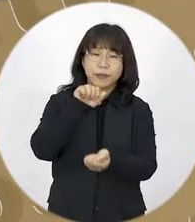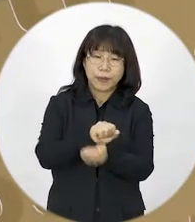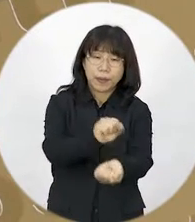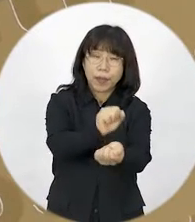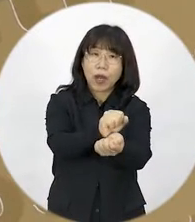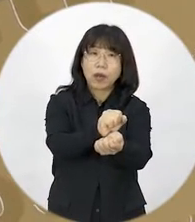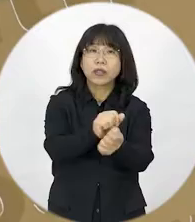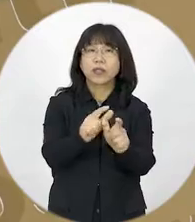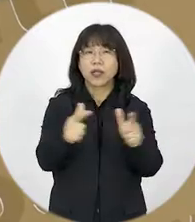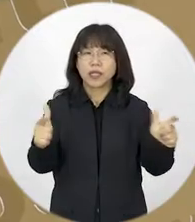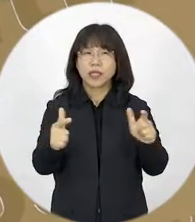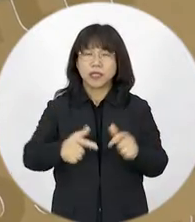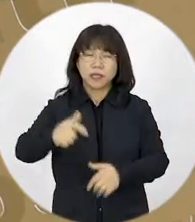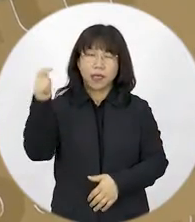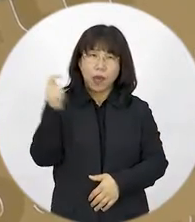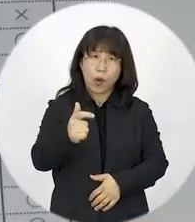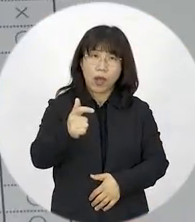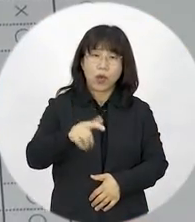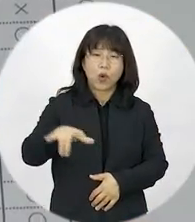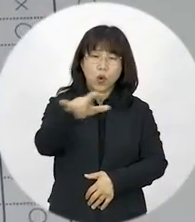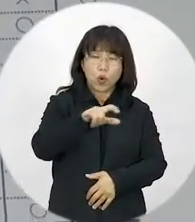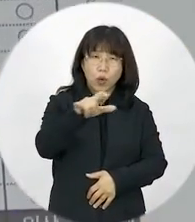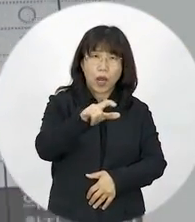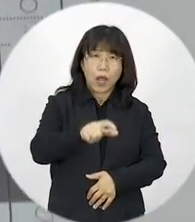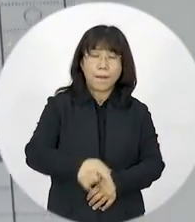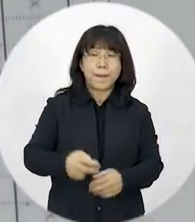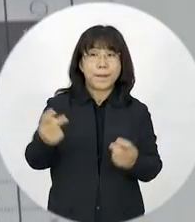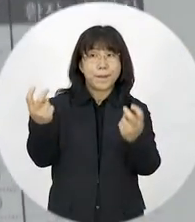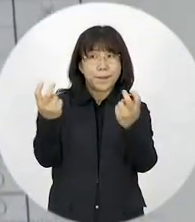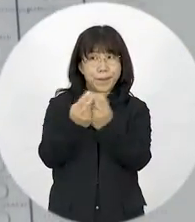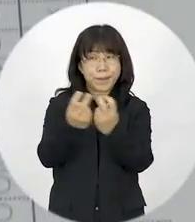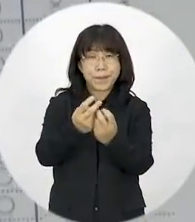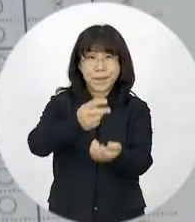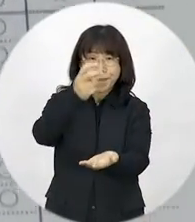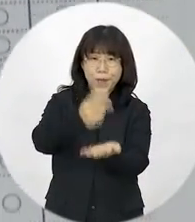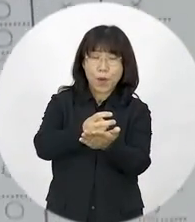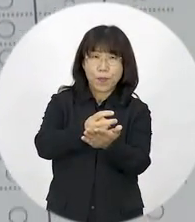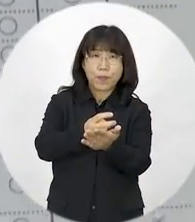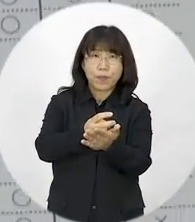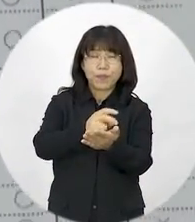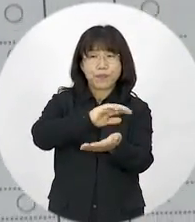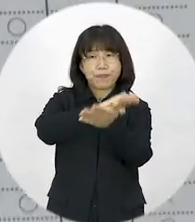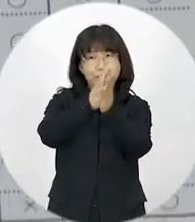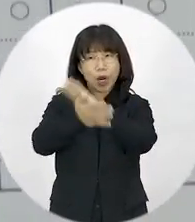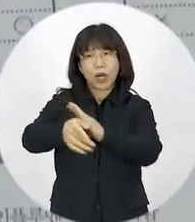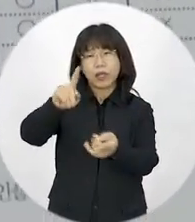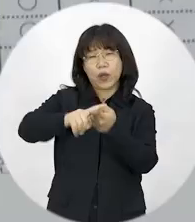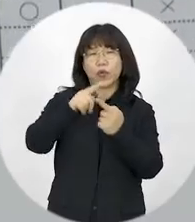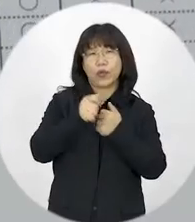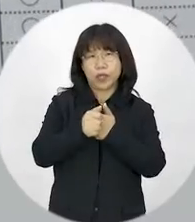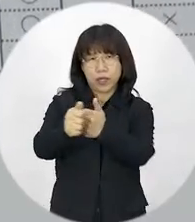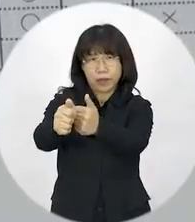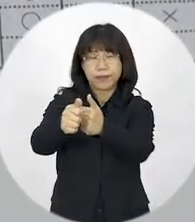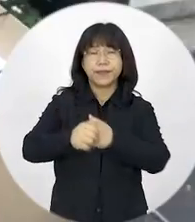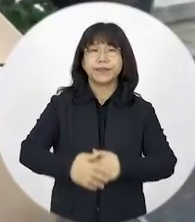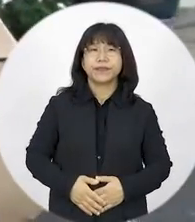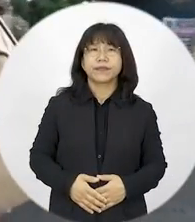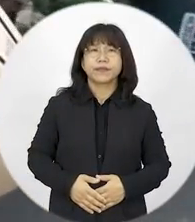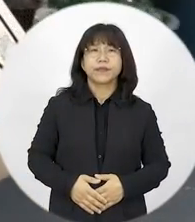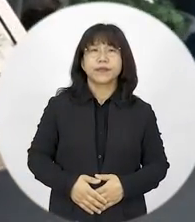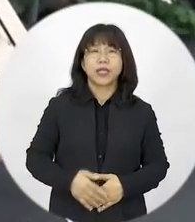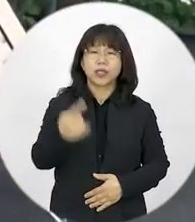방역을 강화하고 코론 알고 감염병의 따른 정책의 변경 사항을 반영해 건강한 여름나기 에 나섭니다